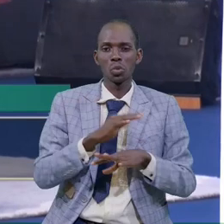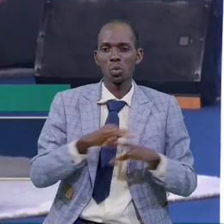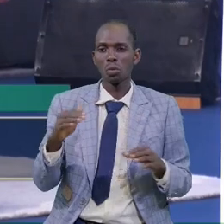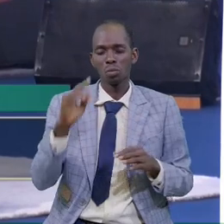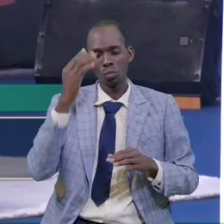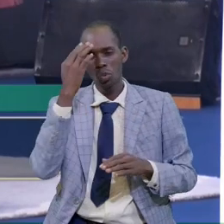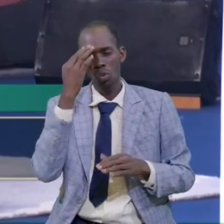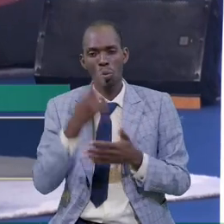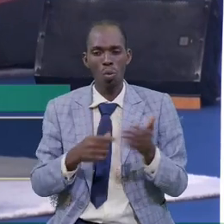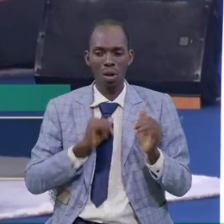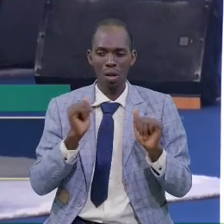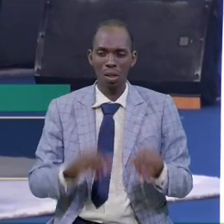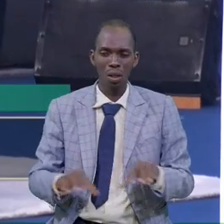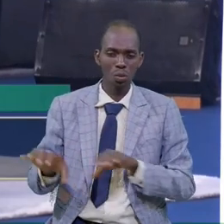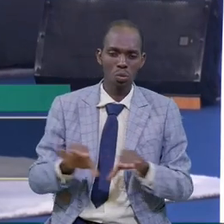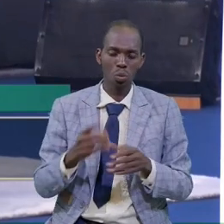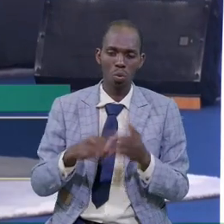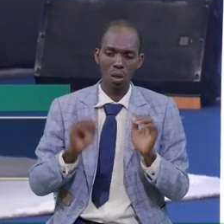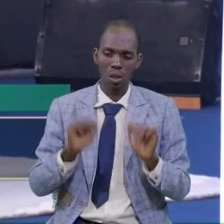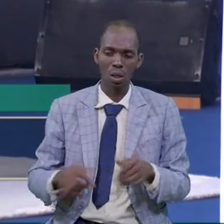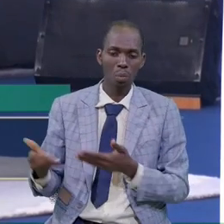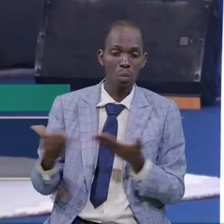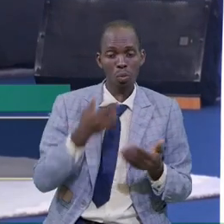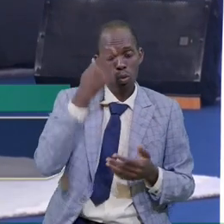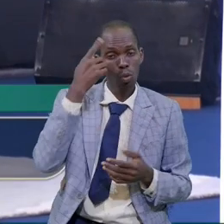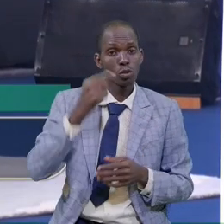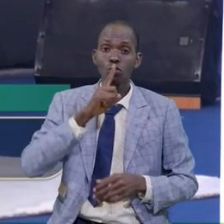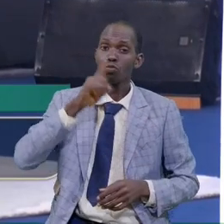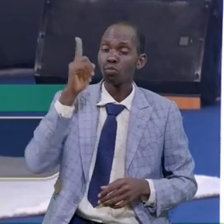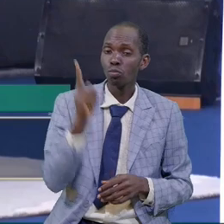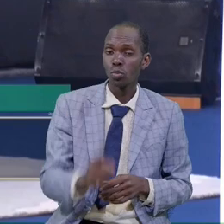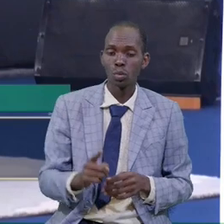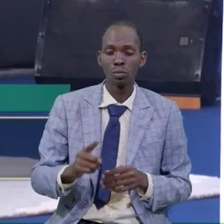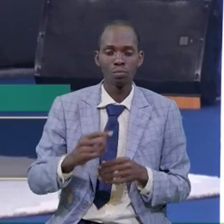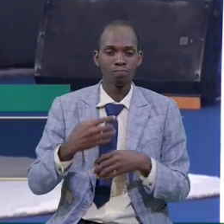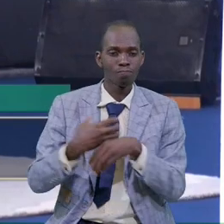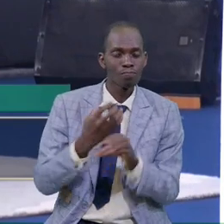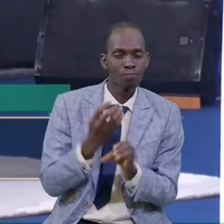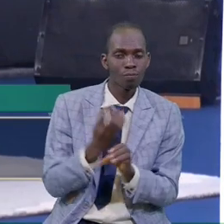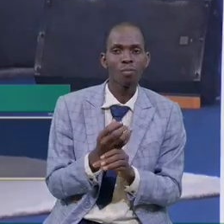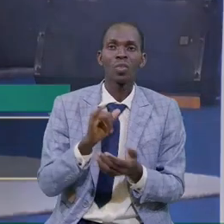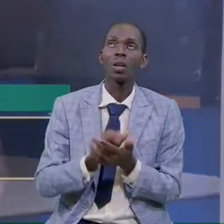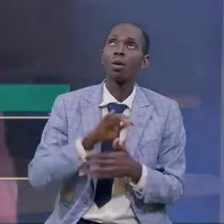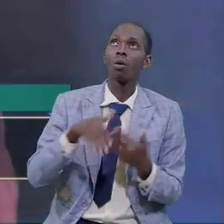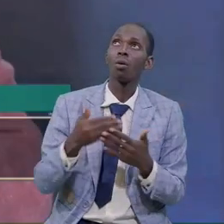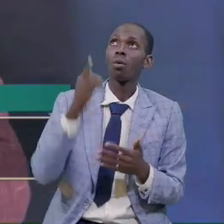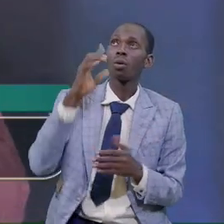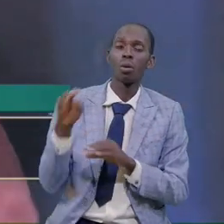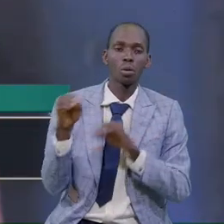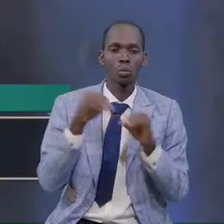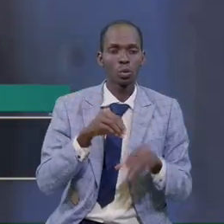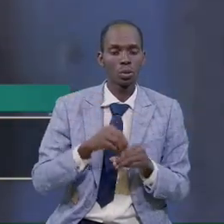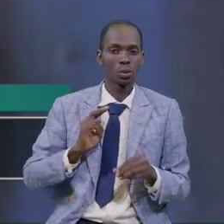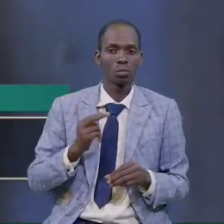faire. Parce que la création originale qu'il a placée, toutes les bonnes choses pratiques et possibles, toutes les